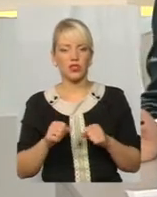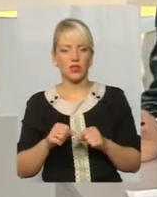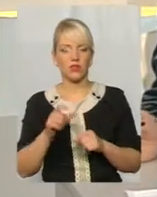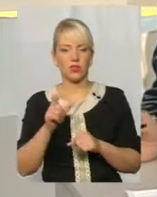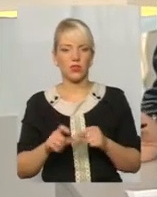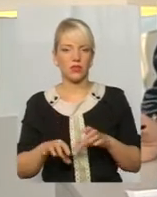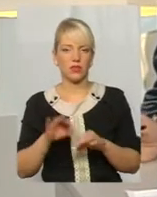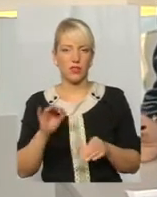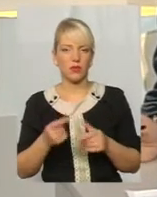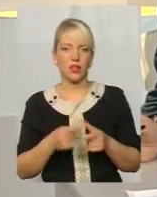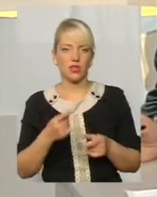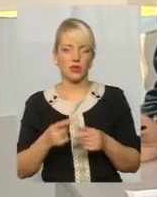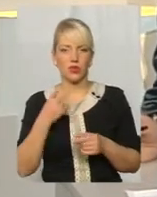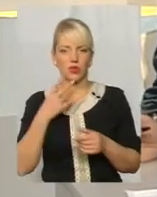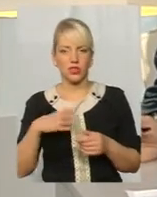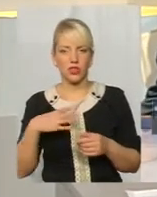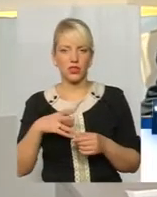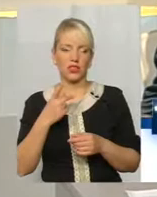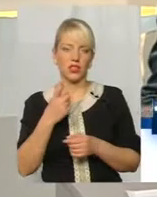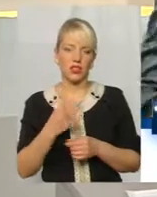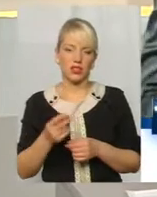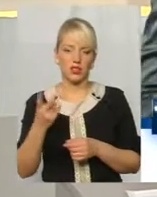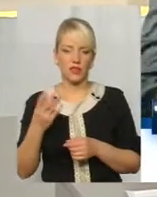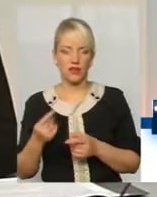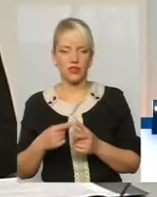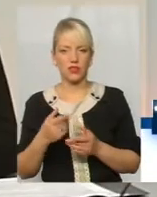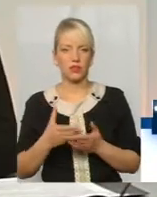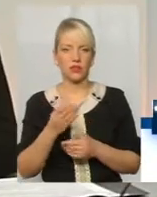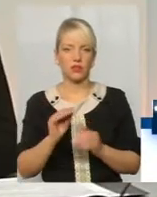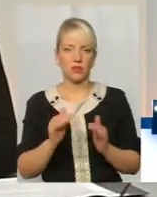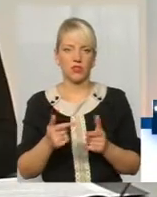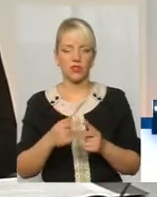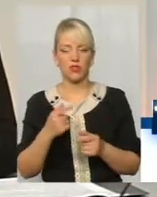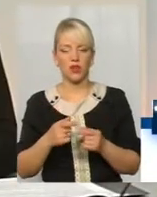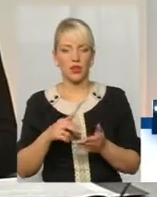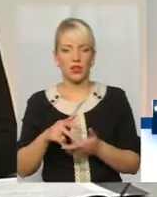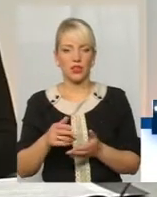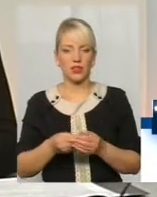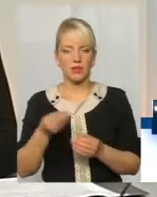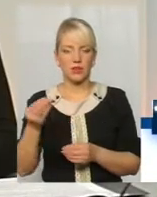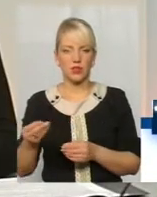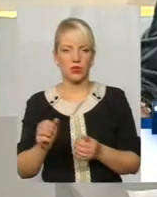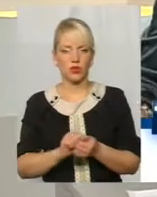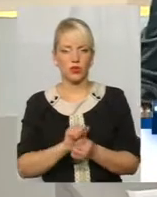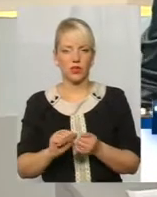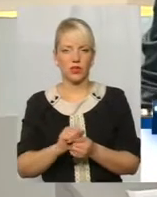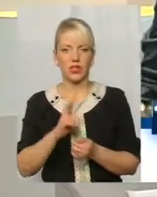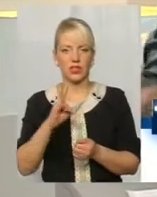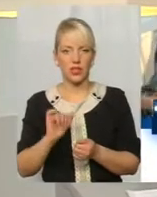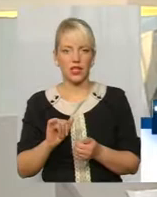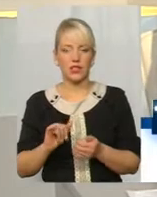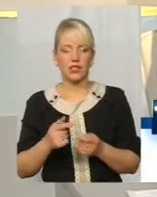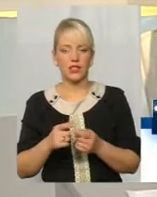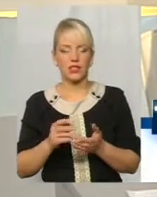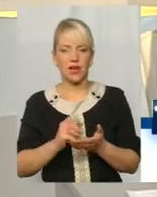чи їй почекати день-два і заплатити менше, або ж піти занести документи, заплатити те державне мито, або ж піти до